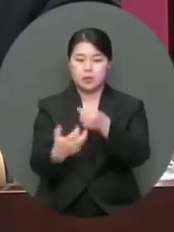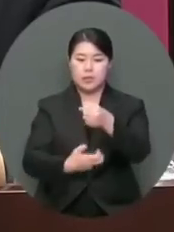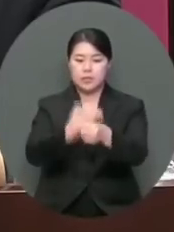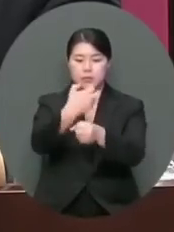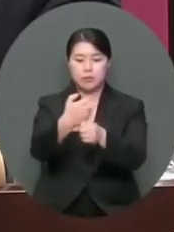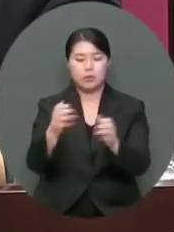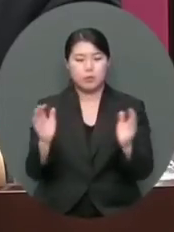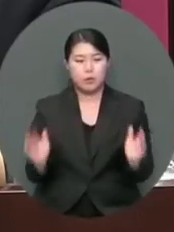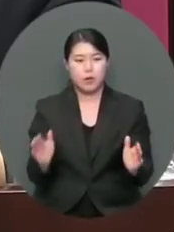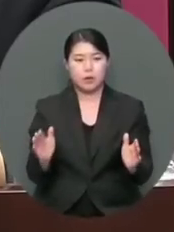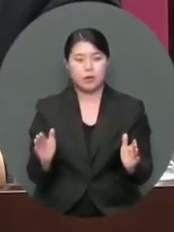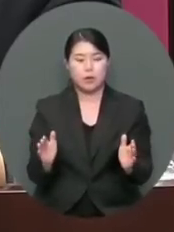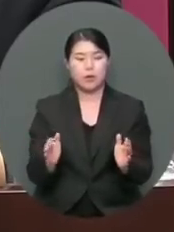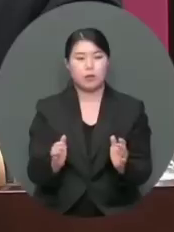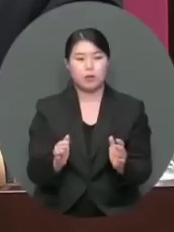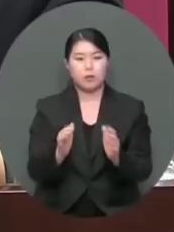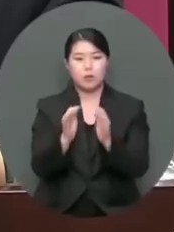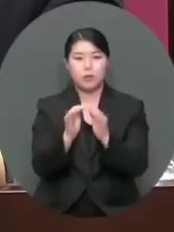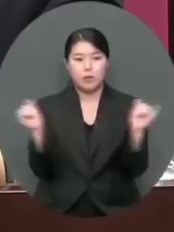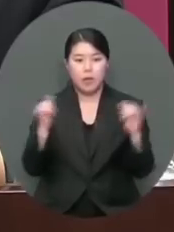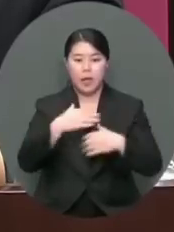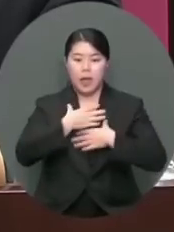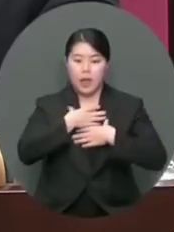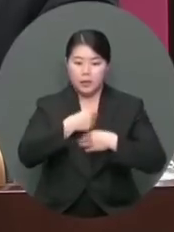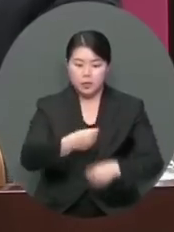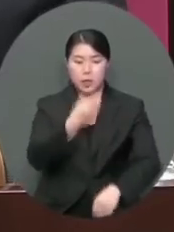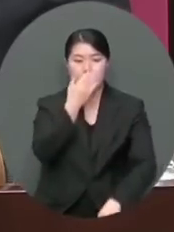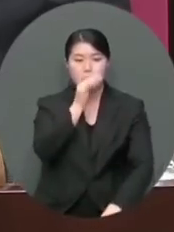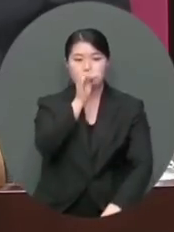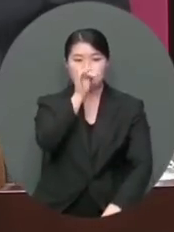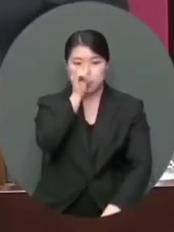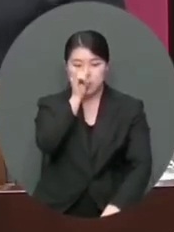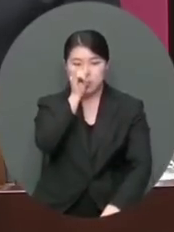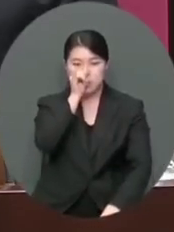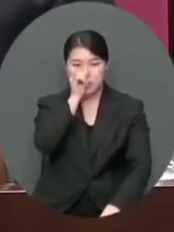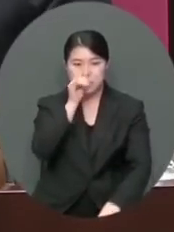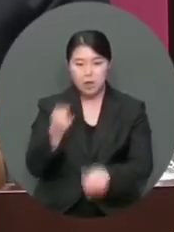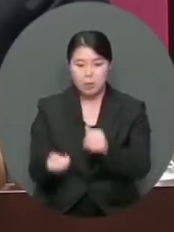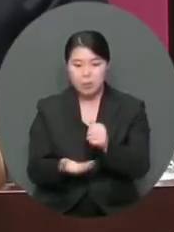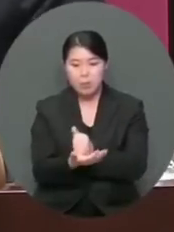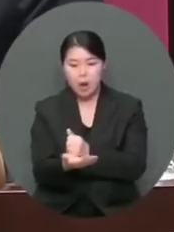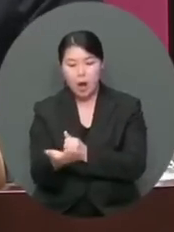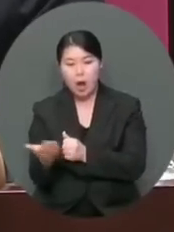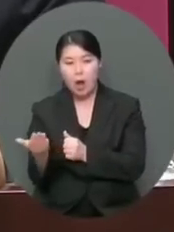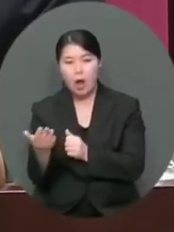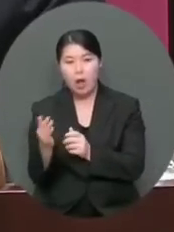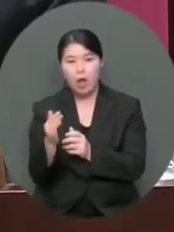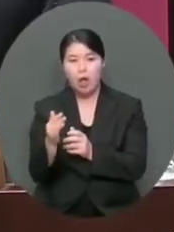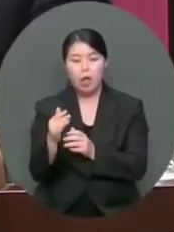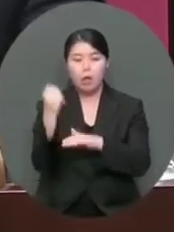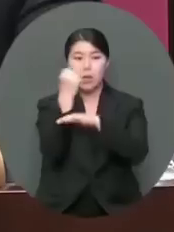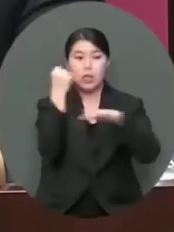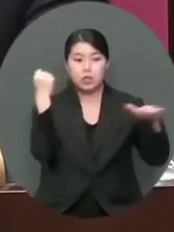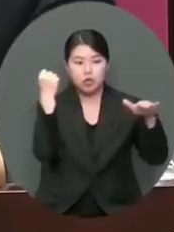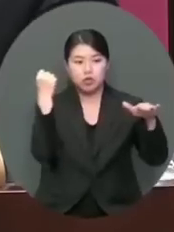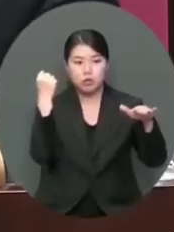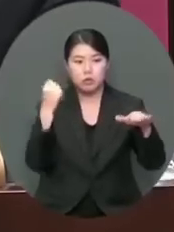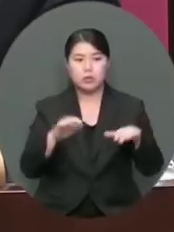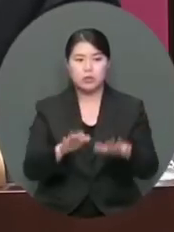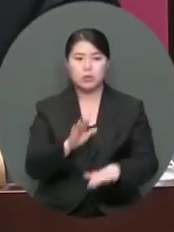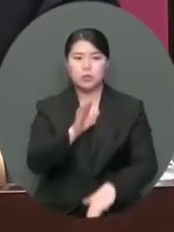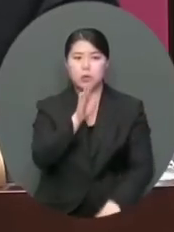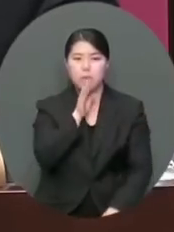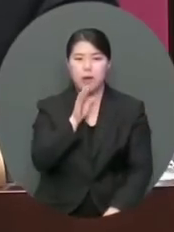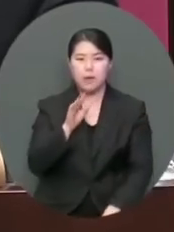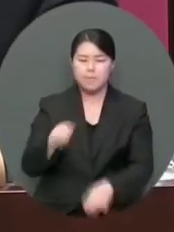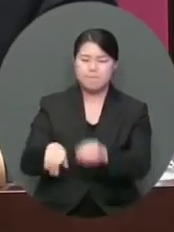동안에 인간이 안전할 수 있는 방사능 피폭이 되는 그런 기준은 지극히